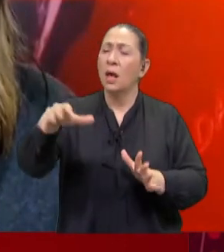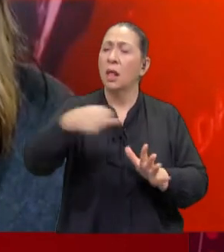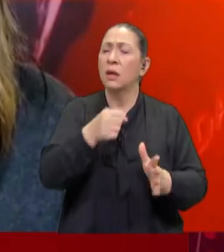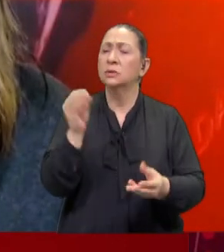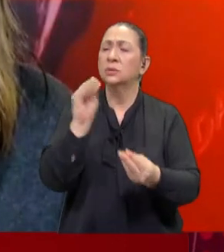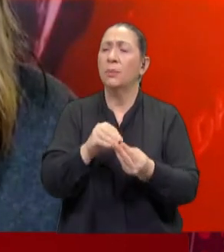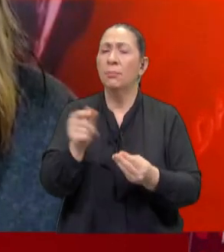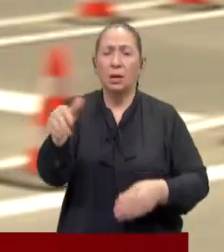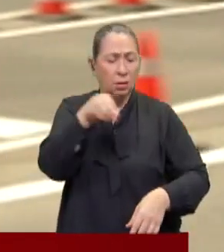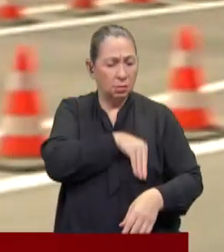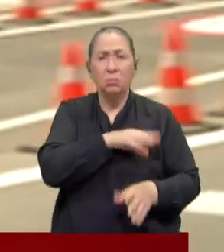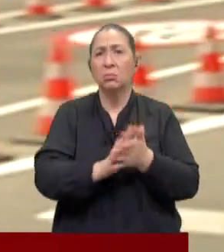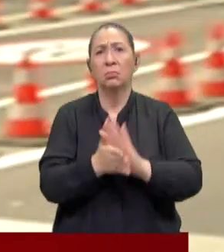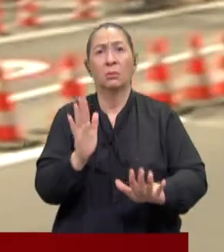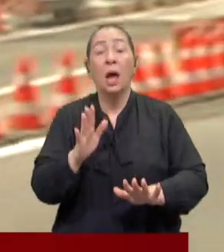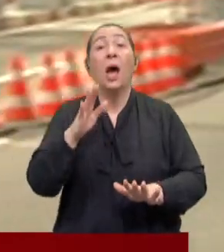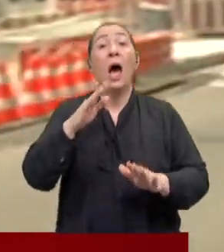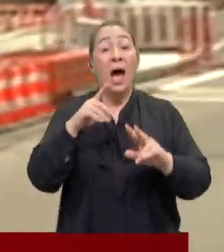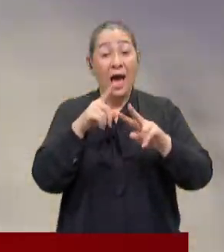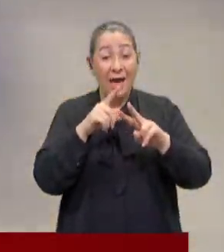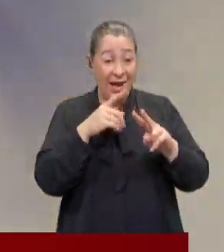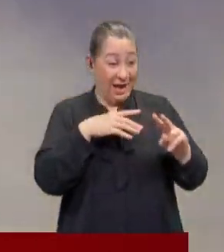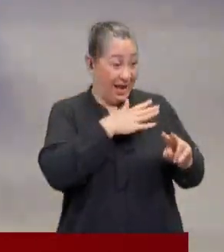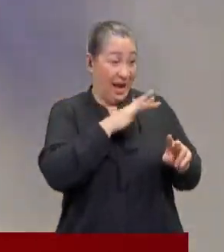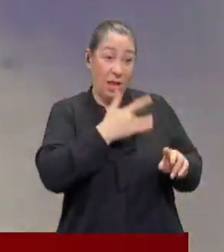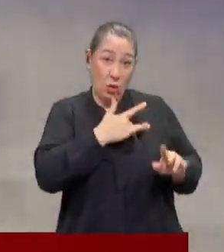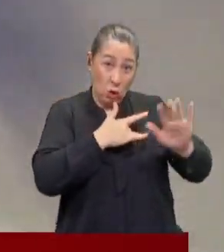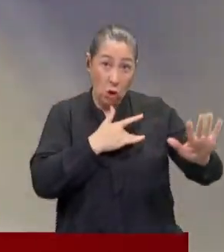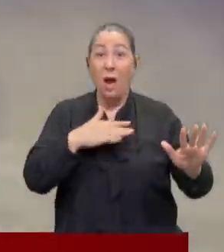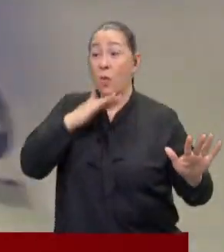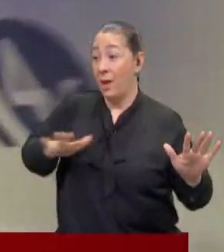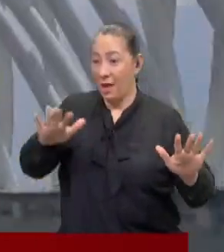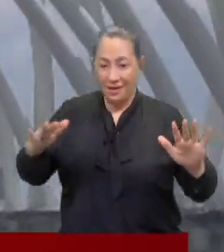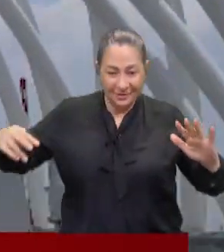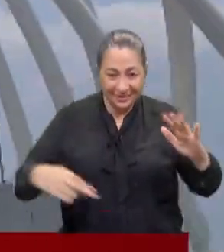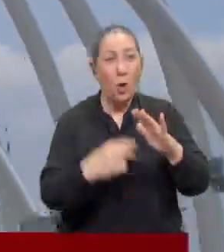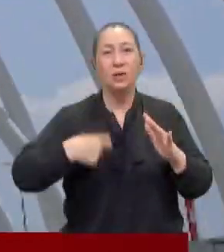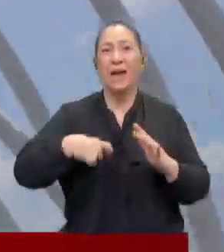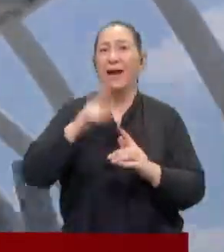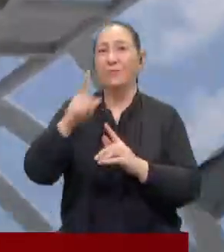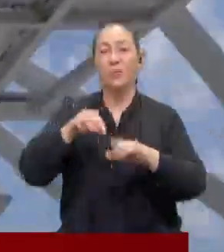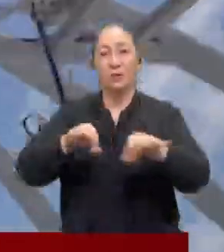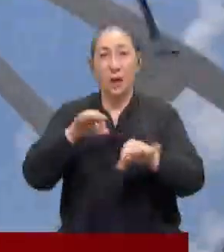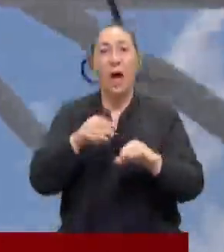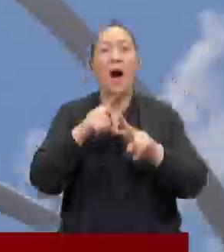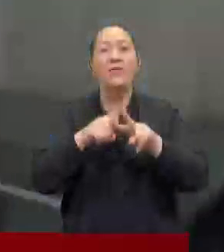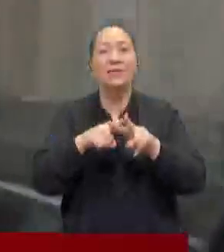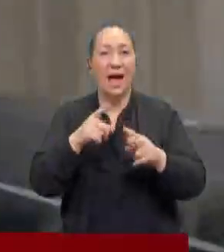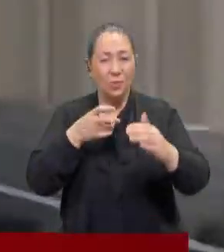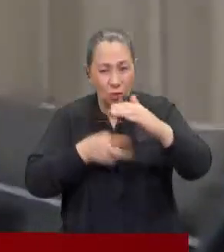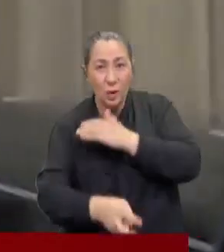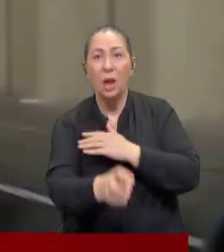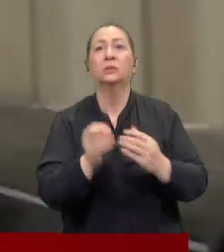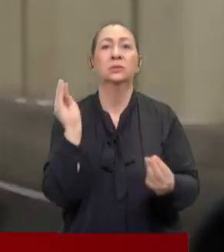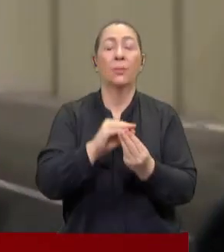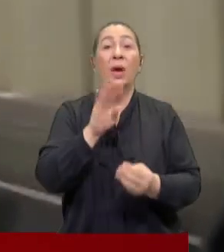zammı, al parayı, git. Asya ve Avrupa arasında bir başka yol. Özel sektöre yaptırılan ve işlettirilen Avrasya Tüneli de zamlandı. 46